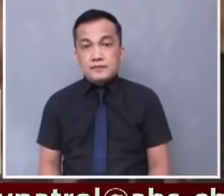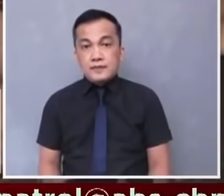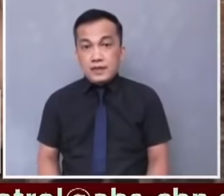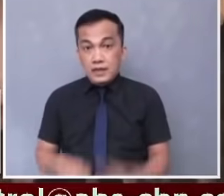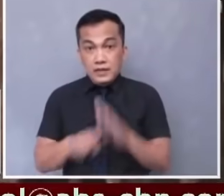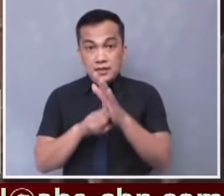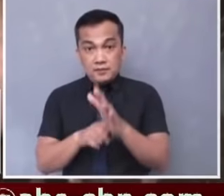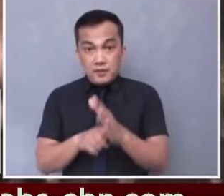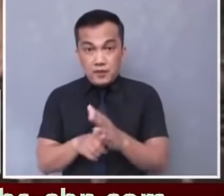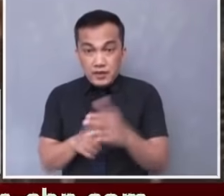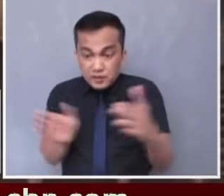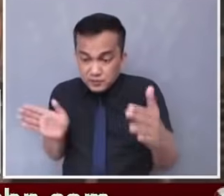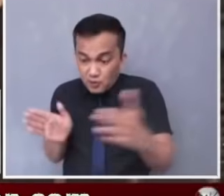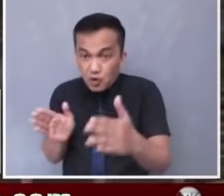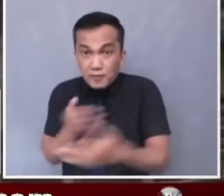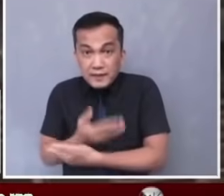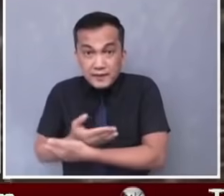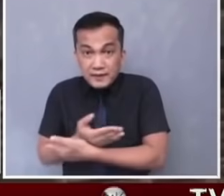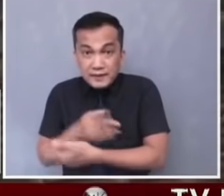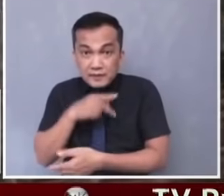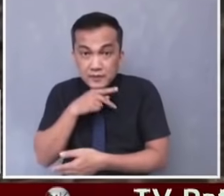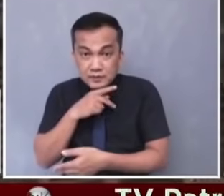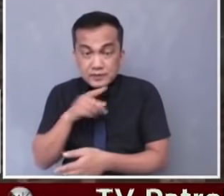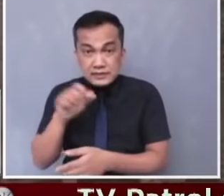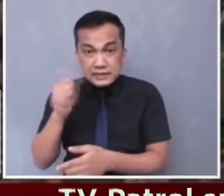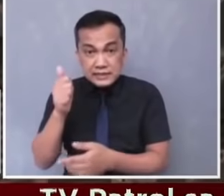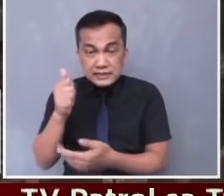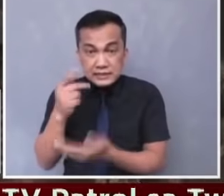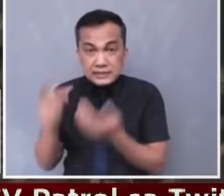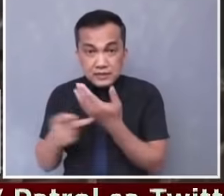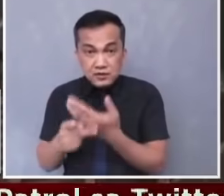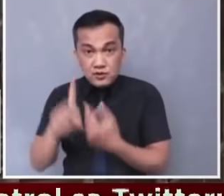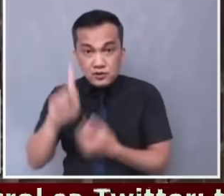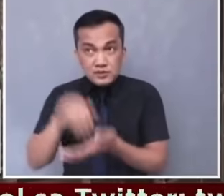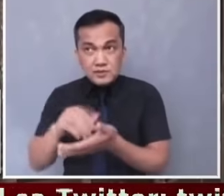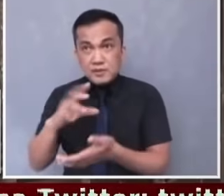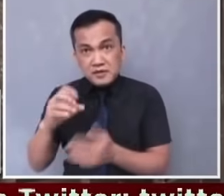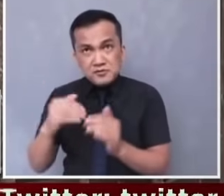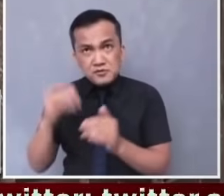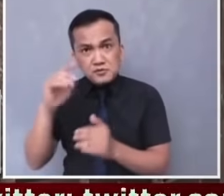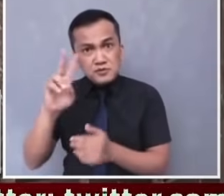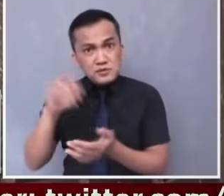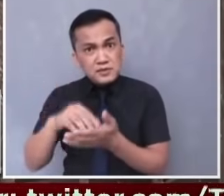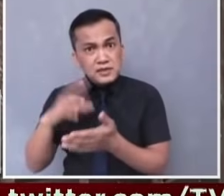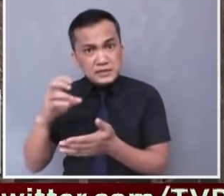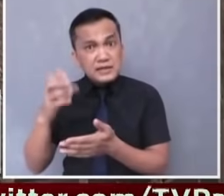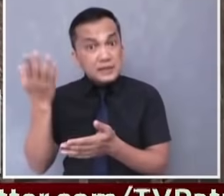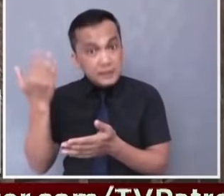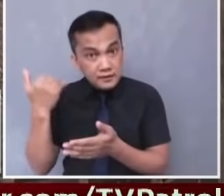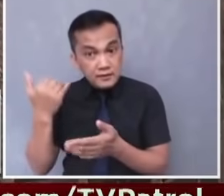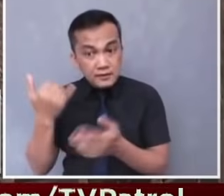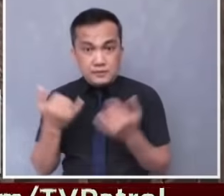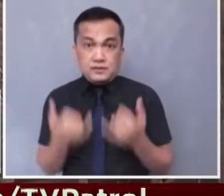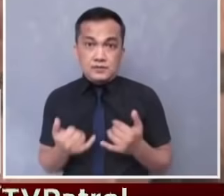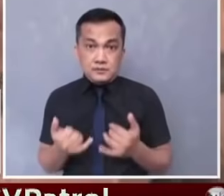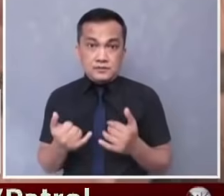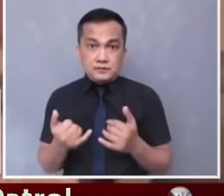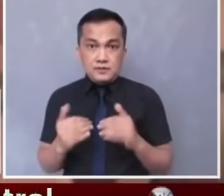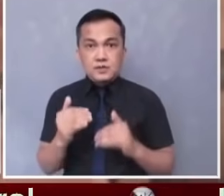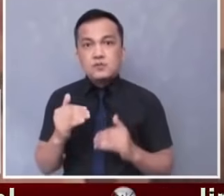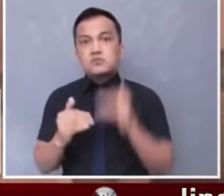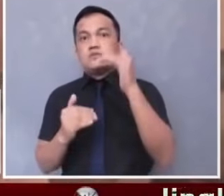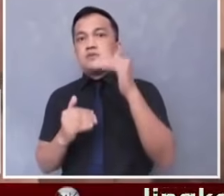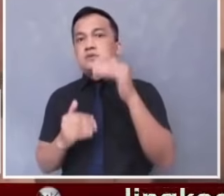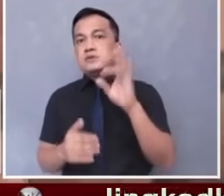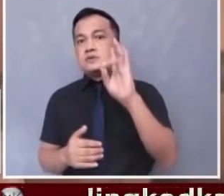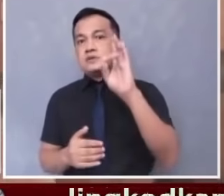na hanggang 10 kilo ay 1,500 hanggang 2,500 lang dati, ngayon ay umaabot na sa